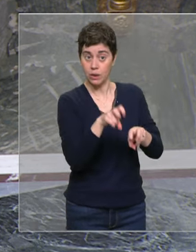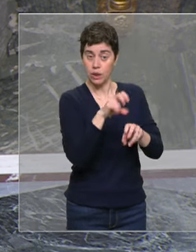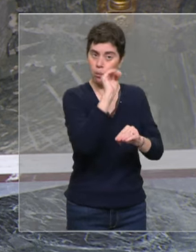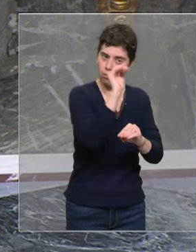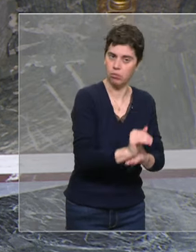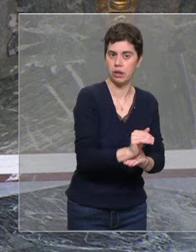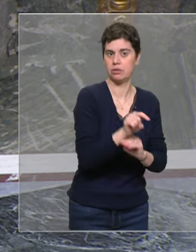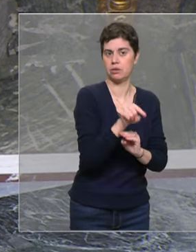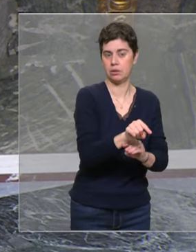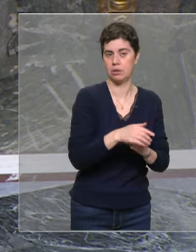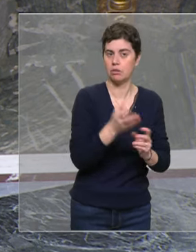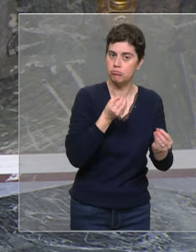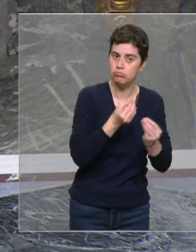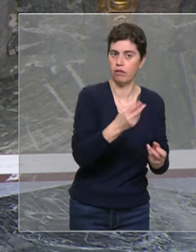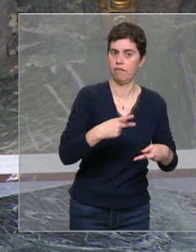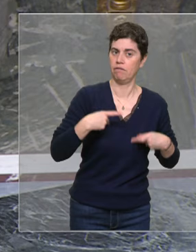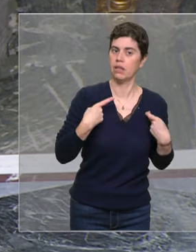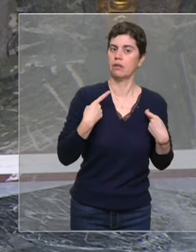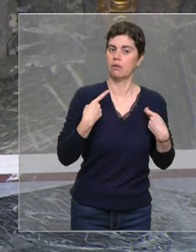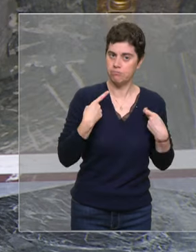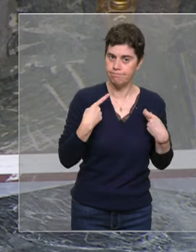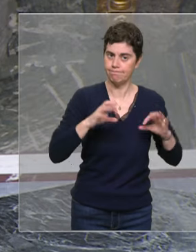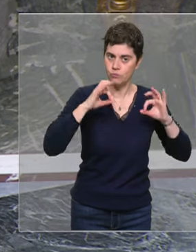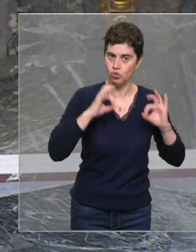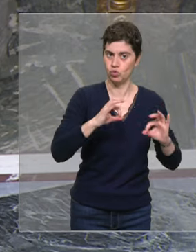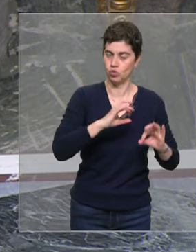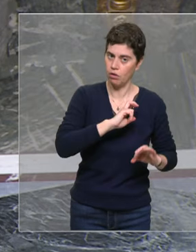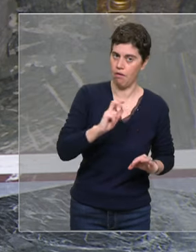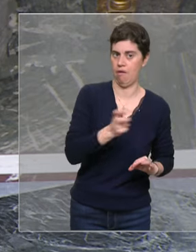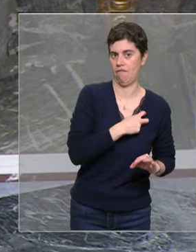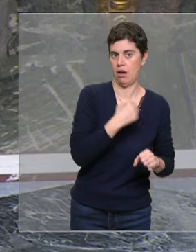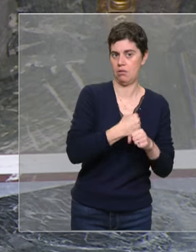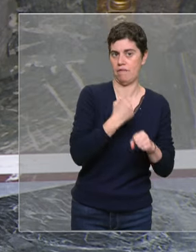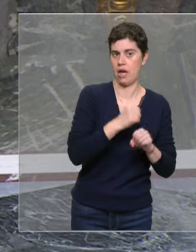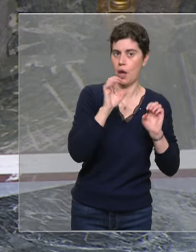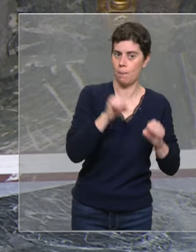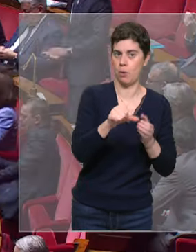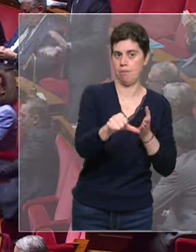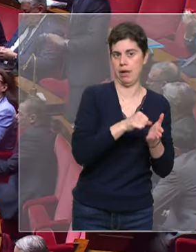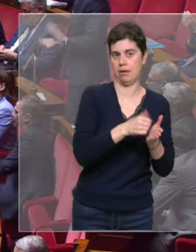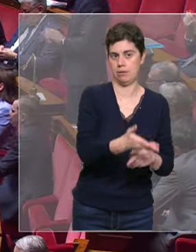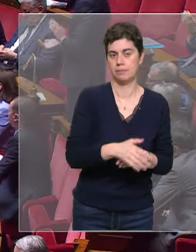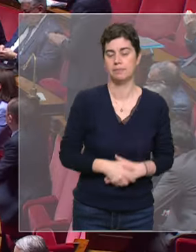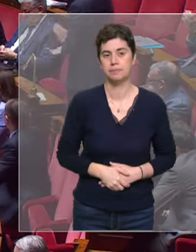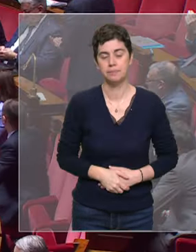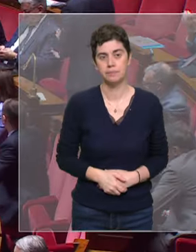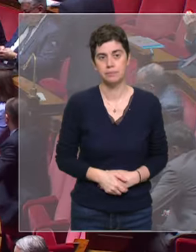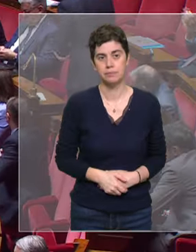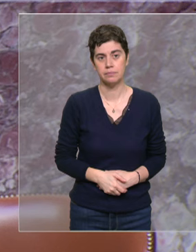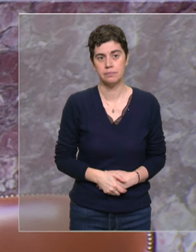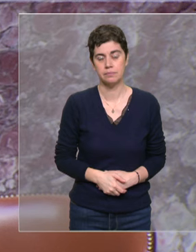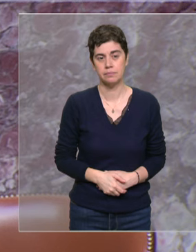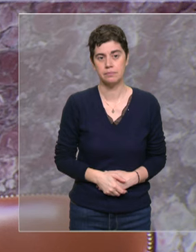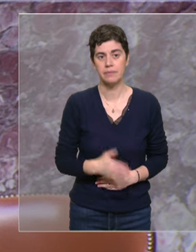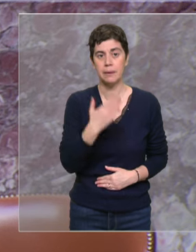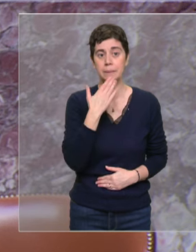qu'ils pour faire en sorte qu'ils vivent enfin, justement, de leur travail. Merci. Je vous remercie,